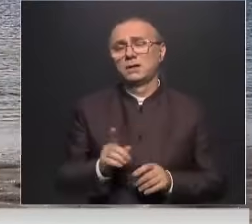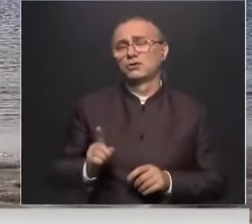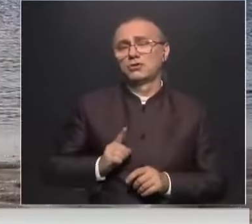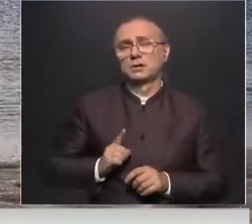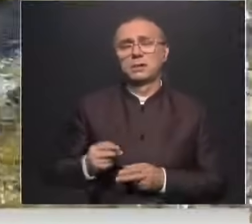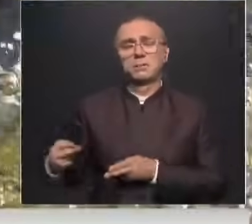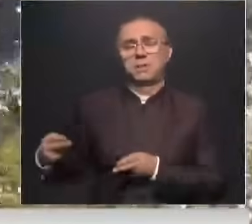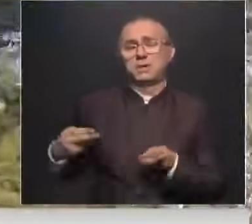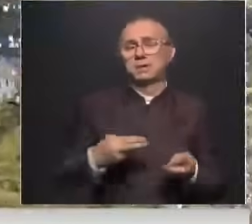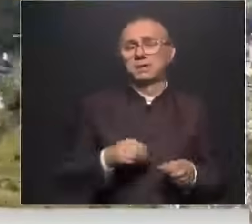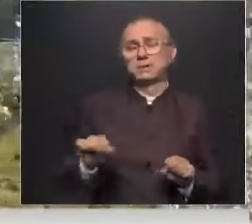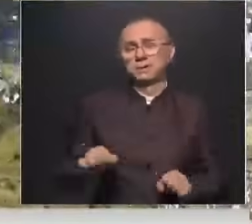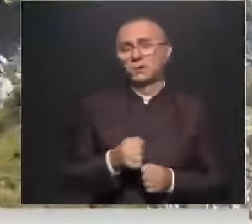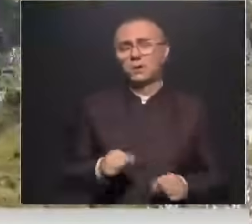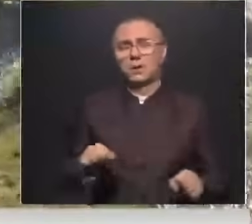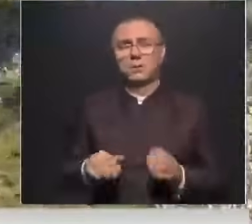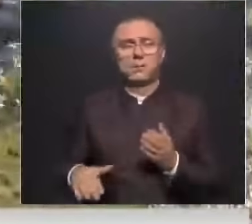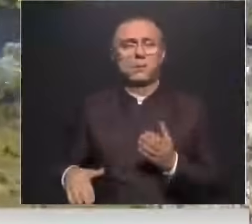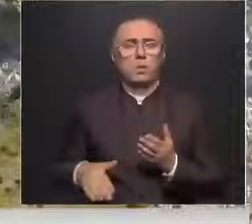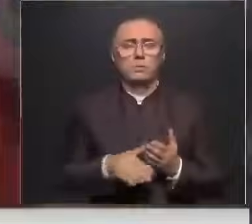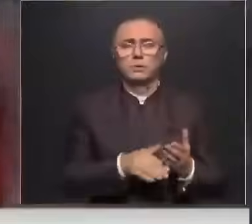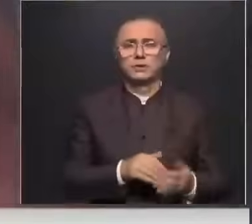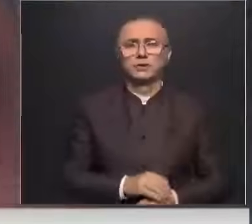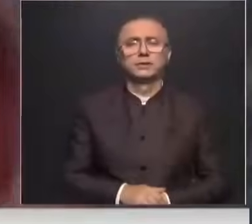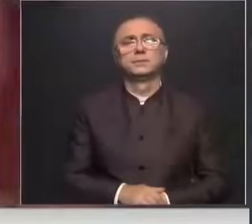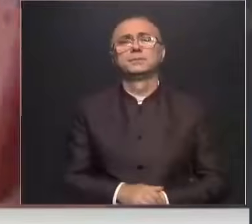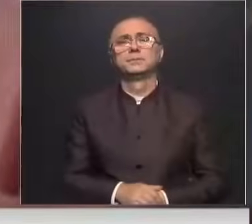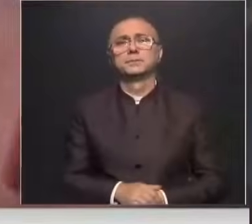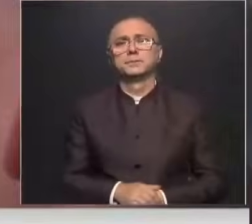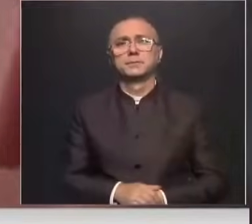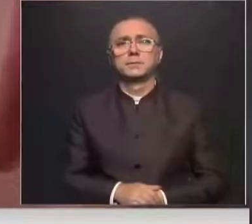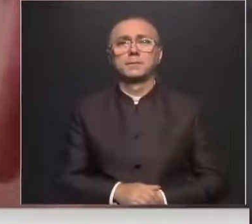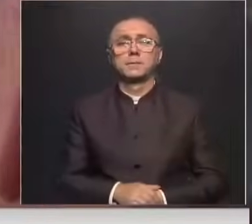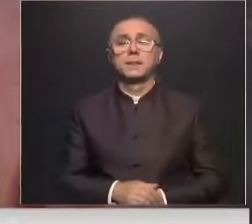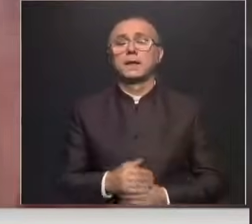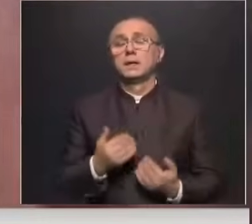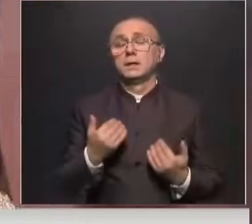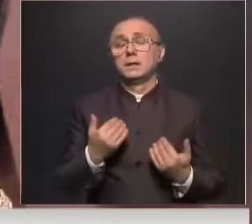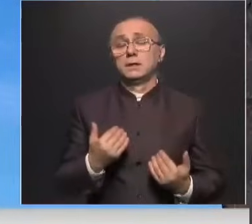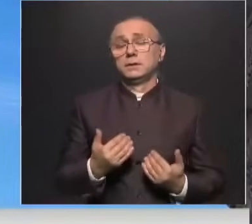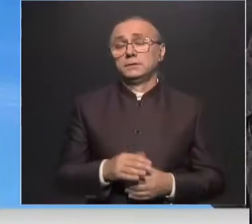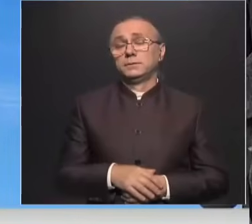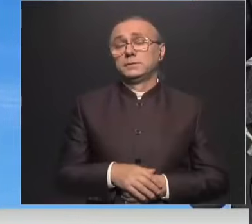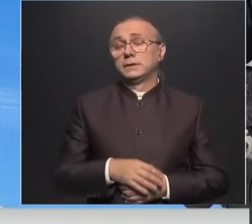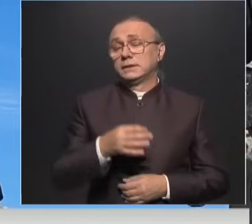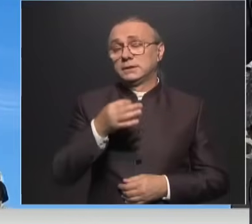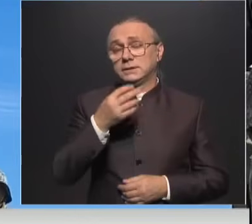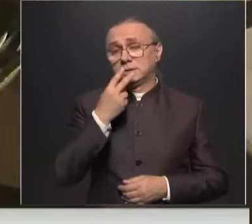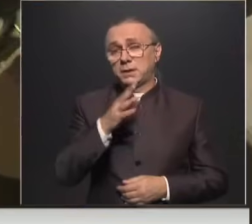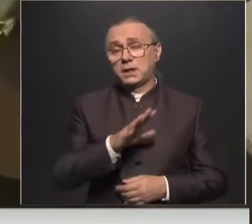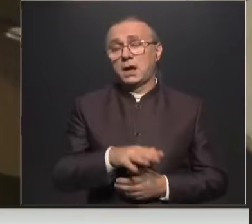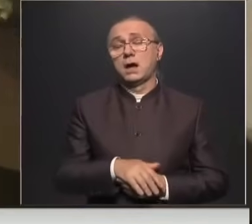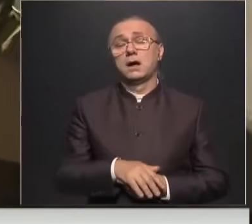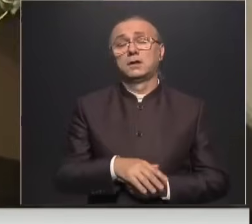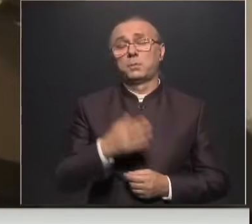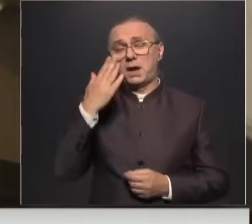и остается важнейшим стратегическим регионом России. И сегодня, несмотря на попытки противника различными способами атаковать